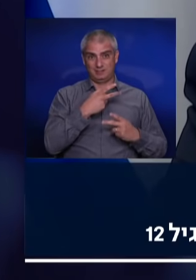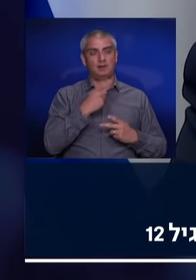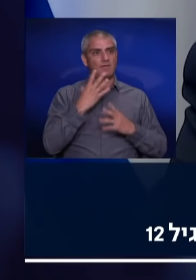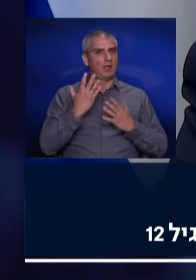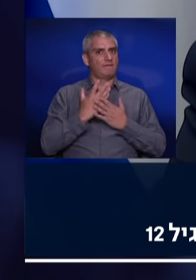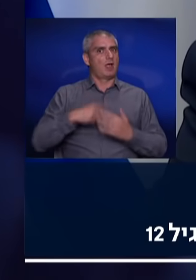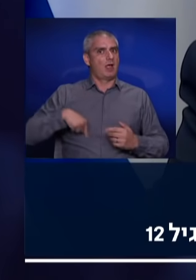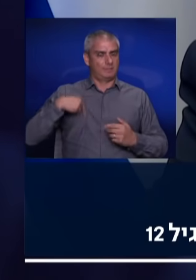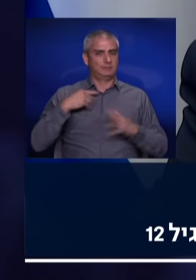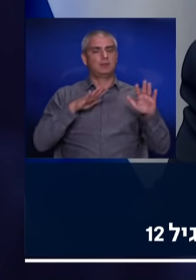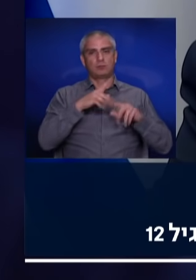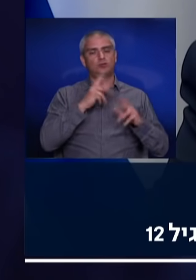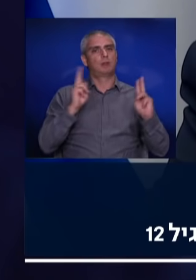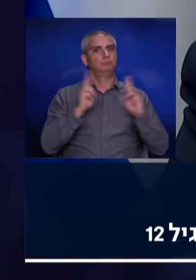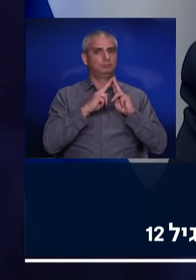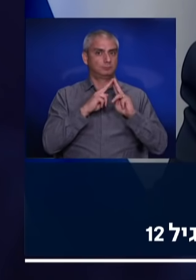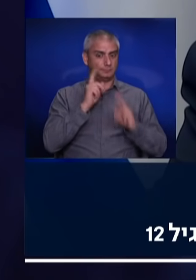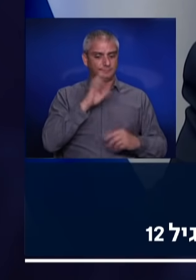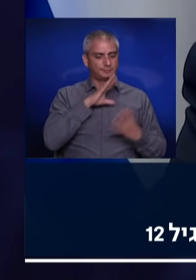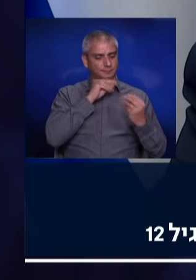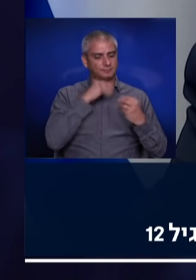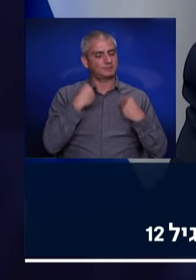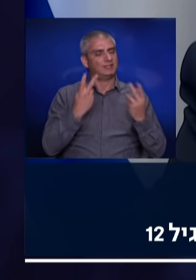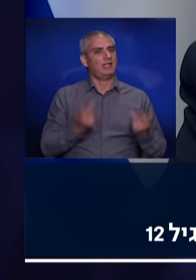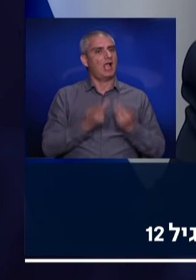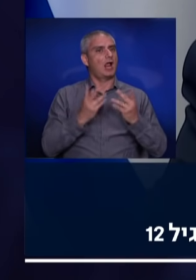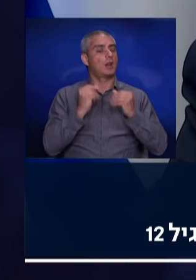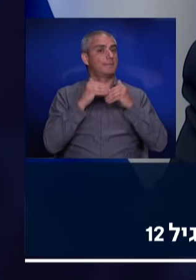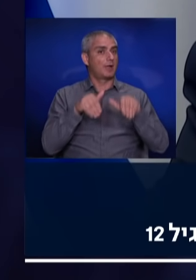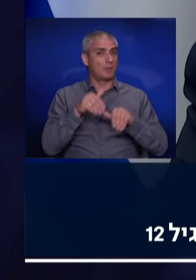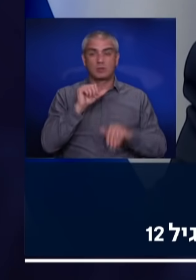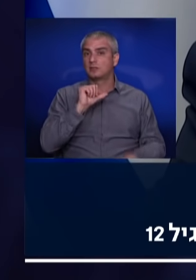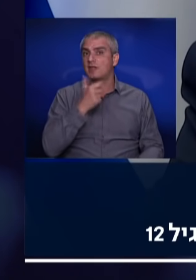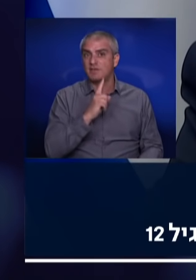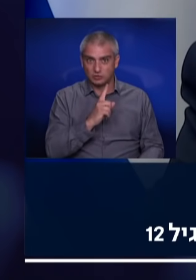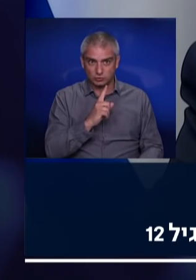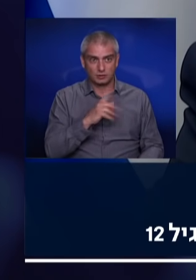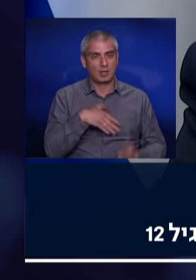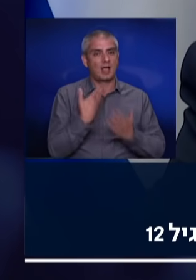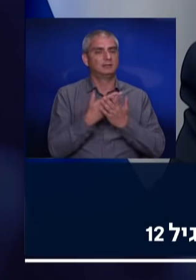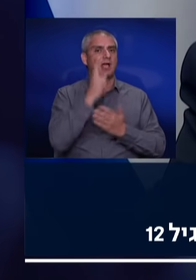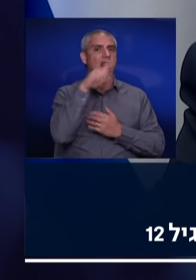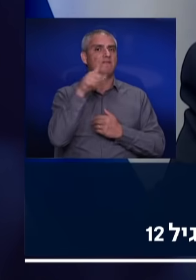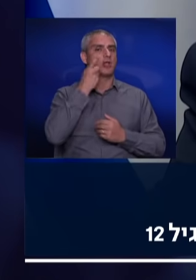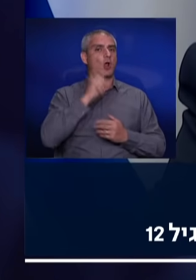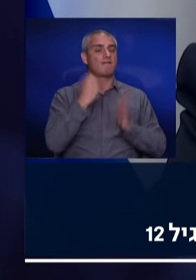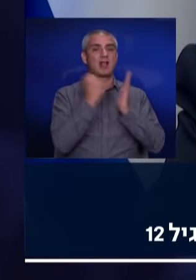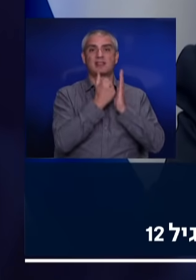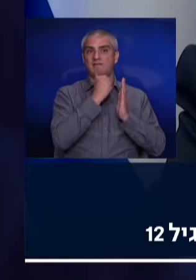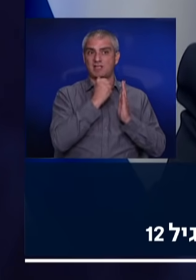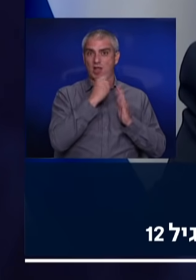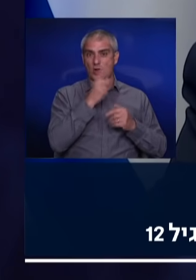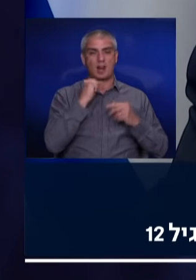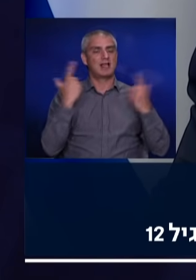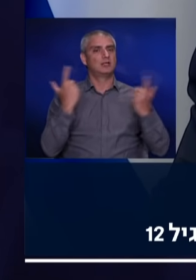זמן הקבינט מכונס וגם דן בהקלות בהגבלות. בראש ובראשונה הצעה לבטל את חובת התו הירוק על